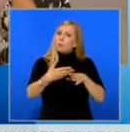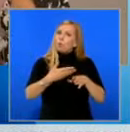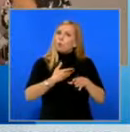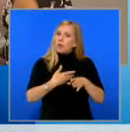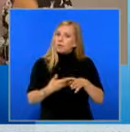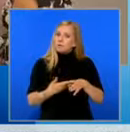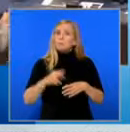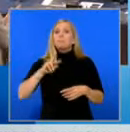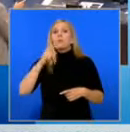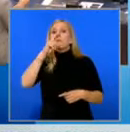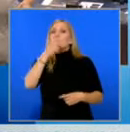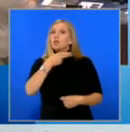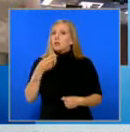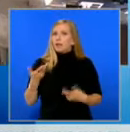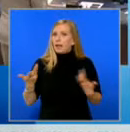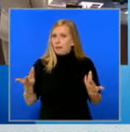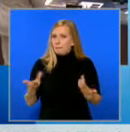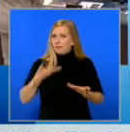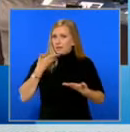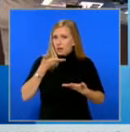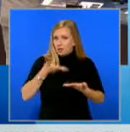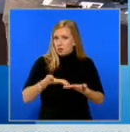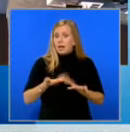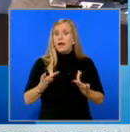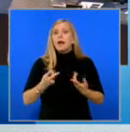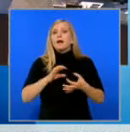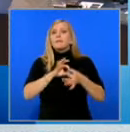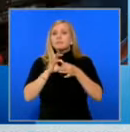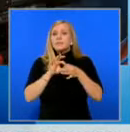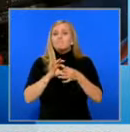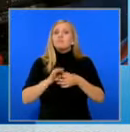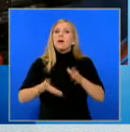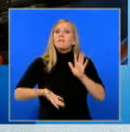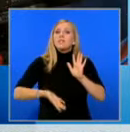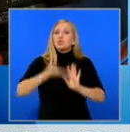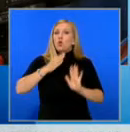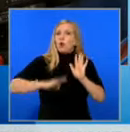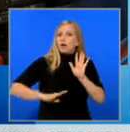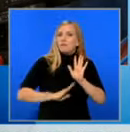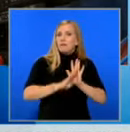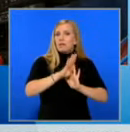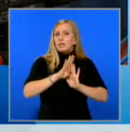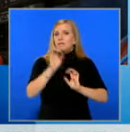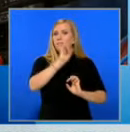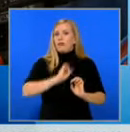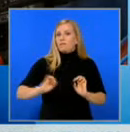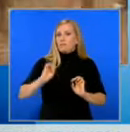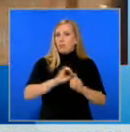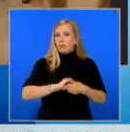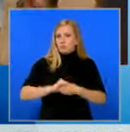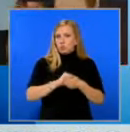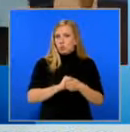важна тема в речта ѝ беше свързана със справянето с високата инфлация в европейския съюз брюксел обещава